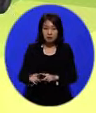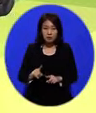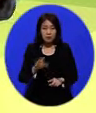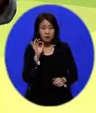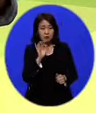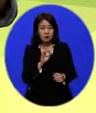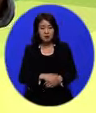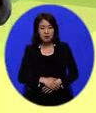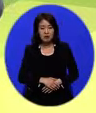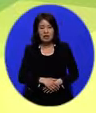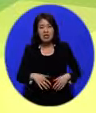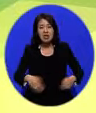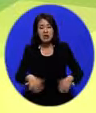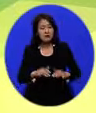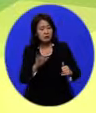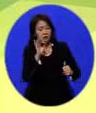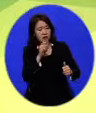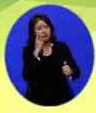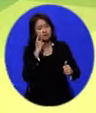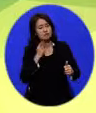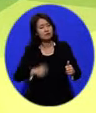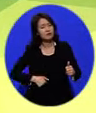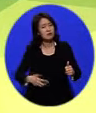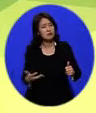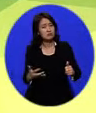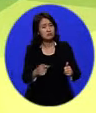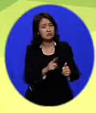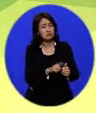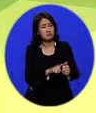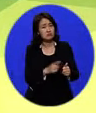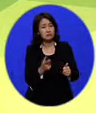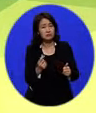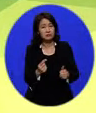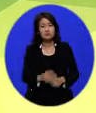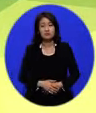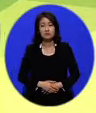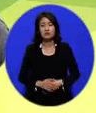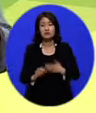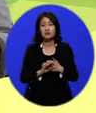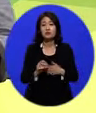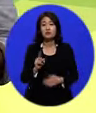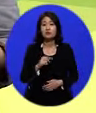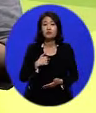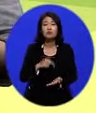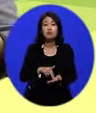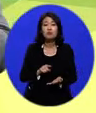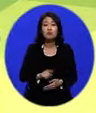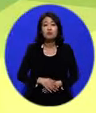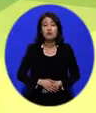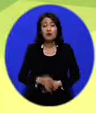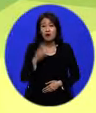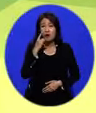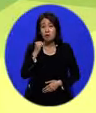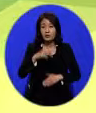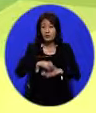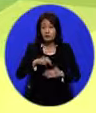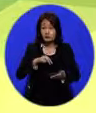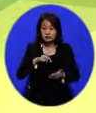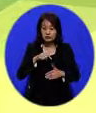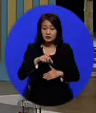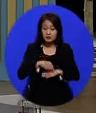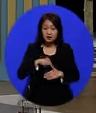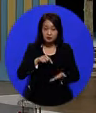약자가 보여요. 약자가 보여요. 아버지가 너무 짠해 보여요. 그렇죠? 네. 그러면 저는 어떻게 해야 되나요? 엄마의 심장에 대해서